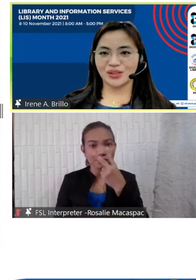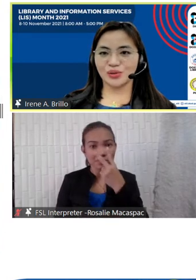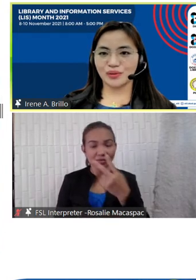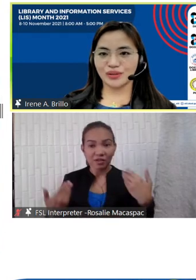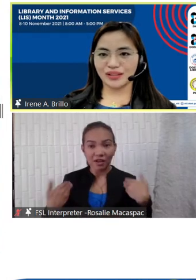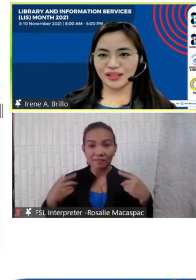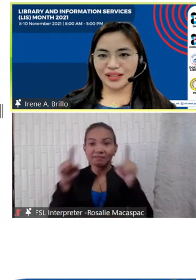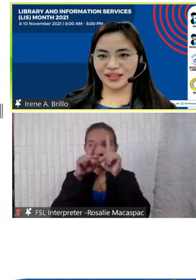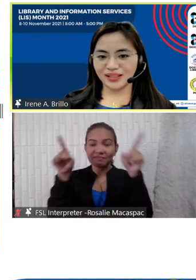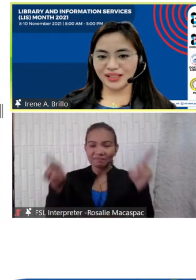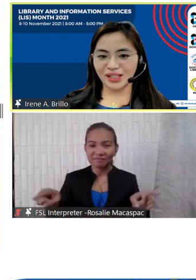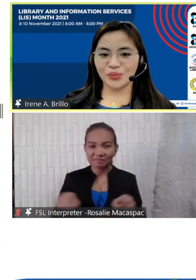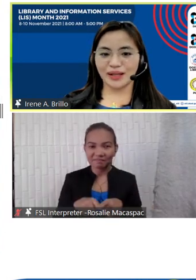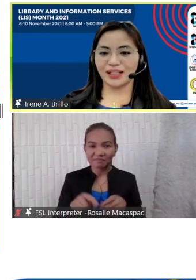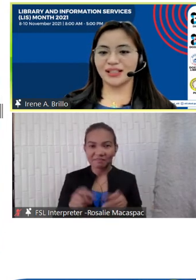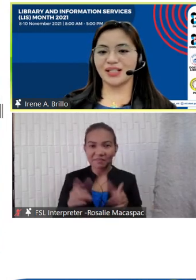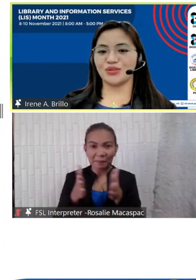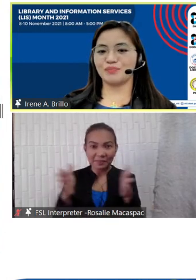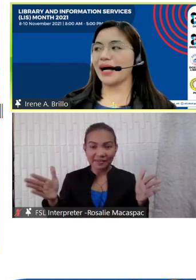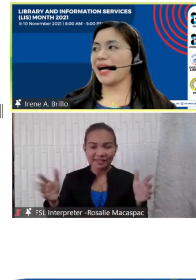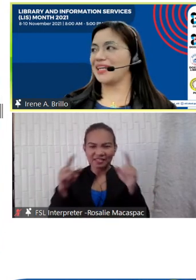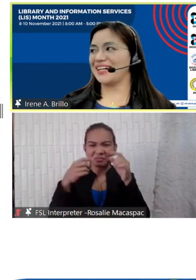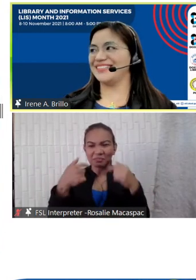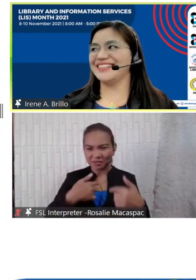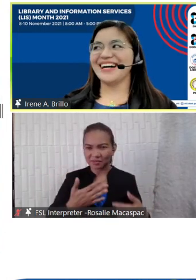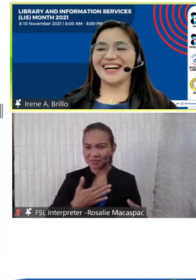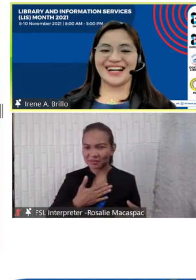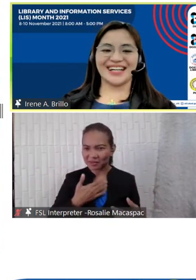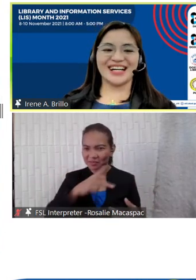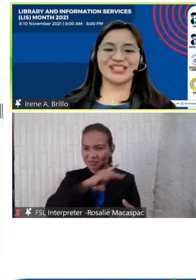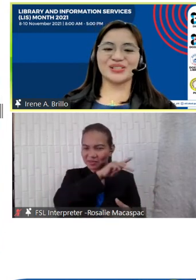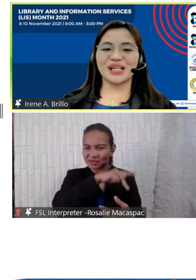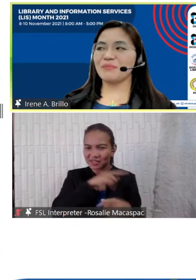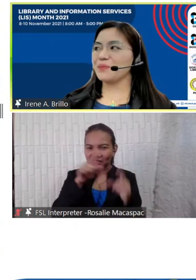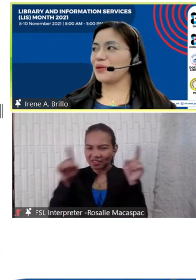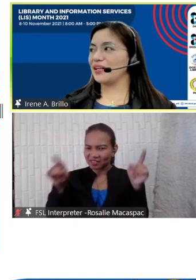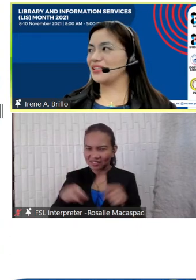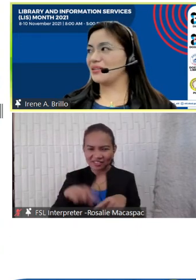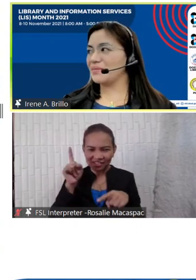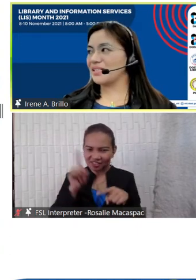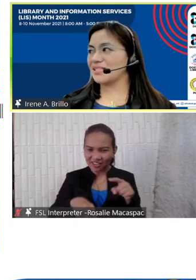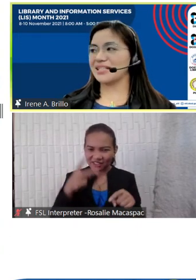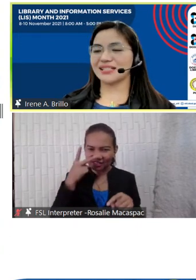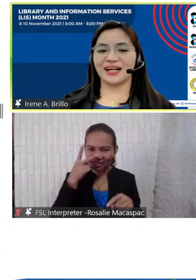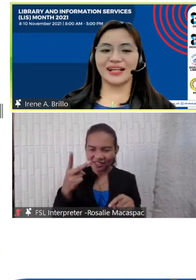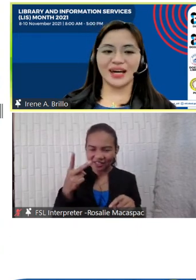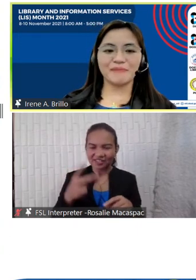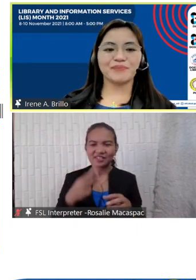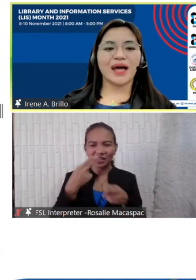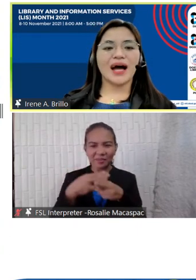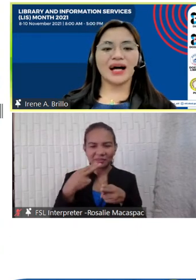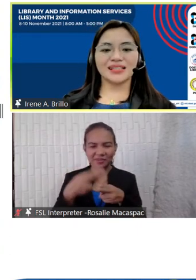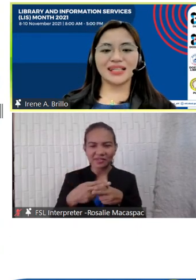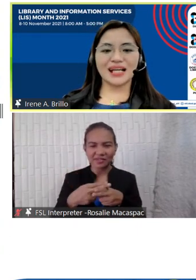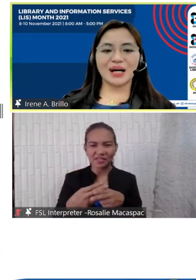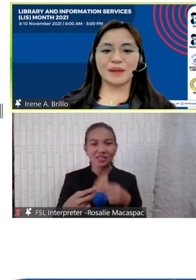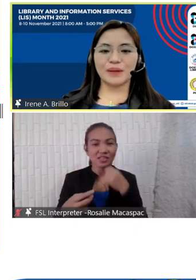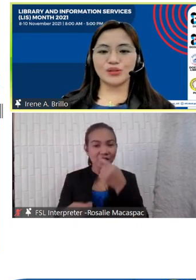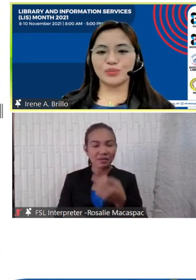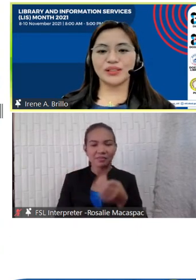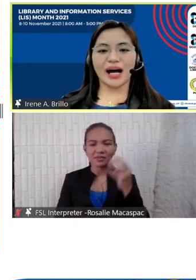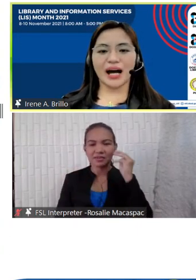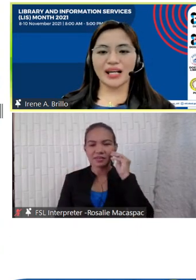ang screen ko po, hindi ko makita yung pangalan. Ayan, so sabi po ni Miss Lasarte, ang